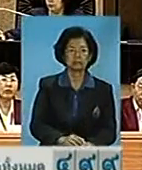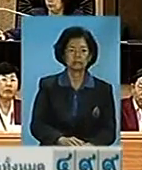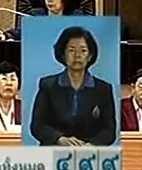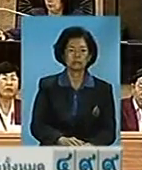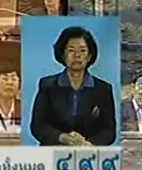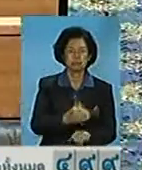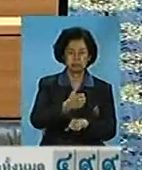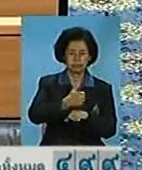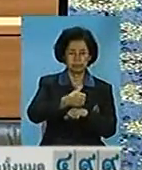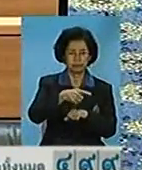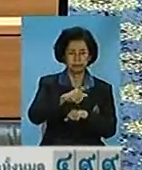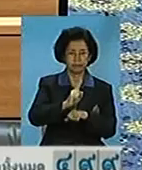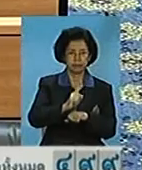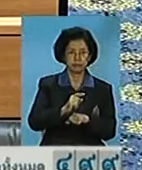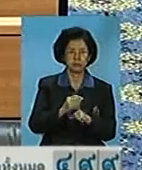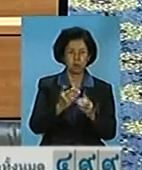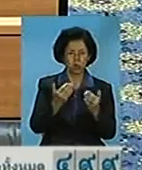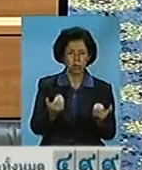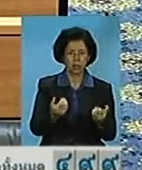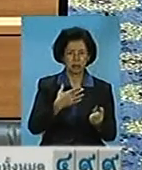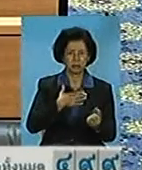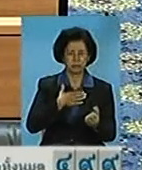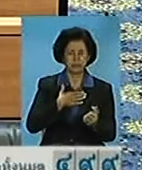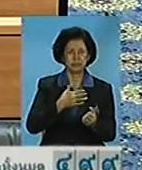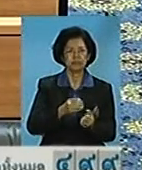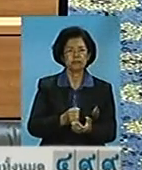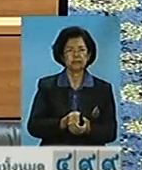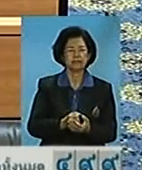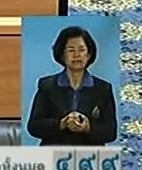ท่านประธานครับวันนี้ดูเหมือนผมกำลัง